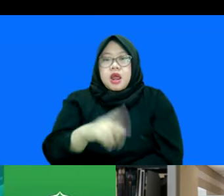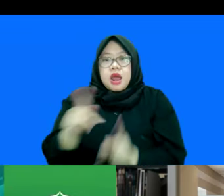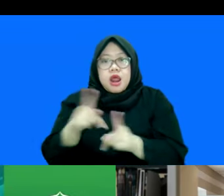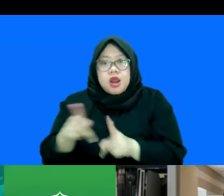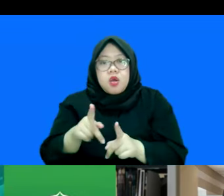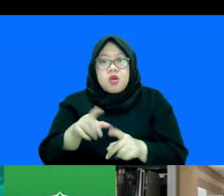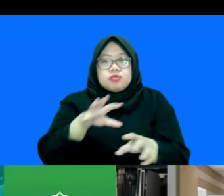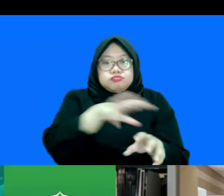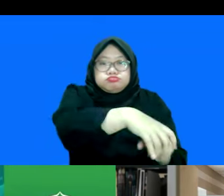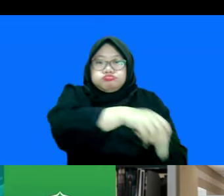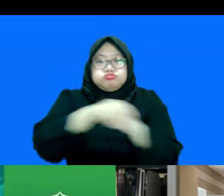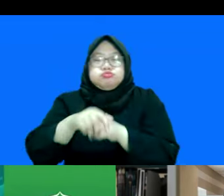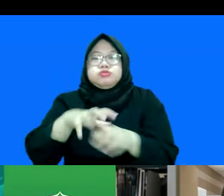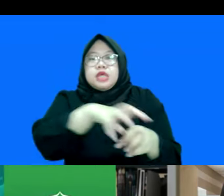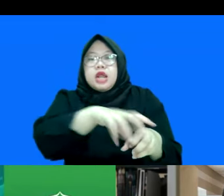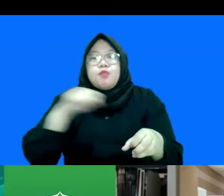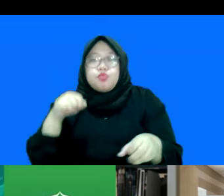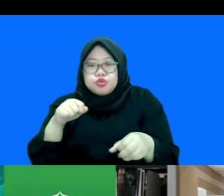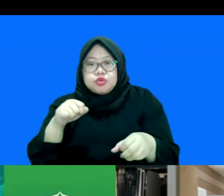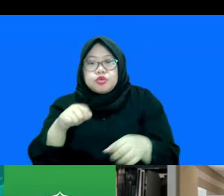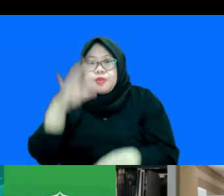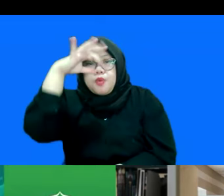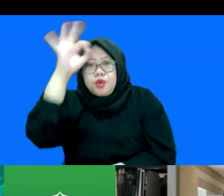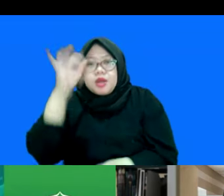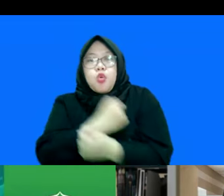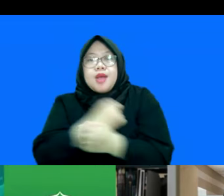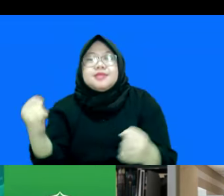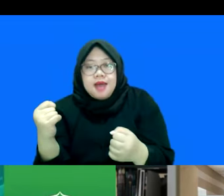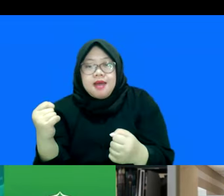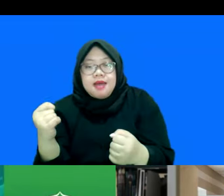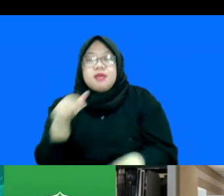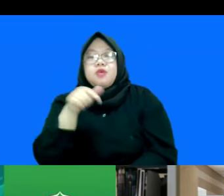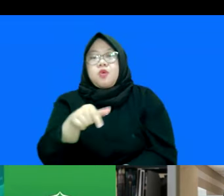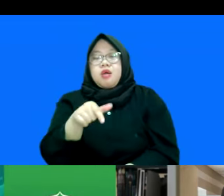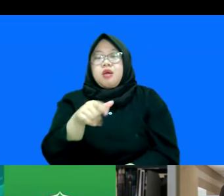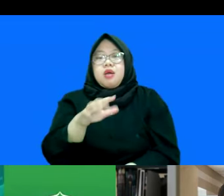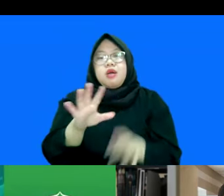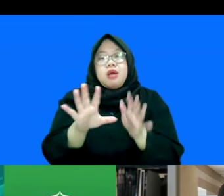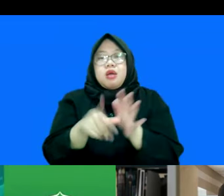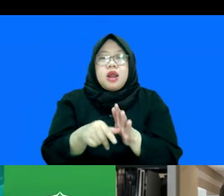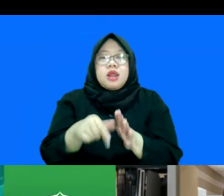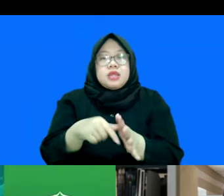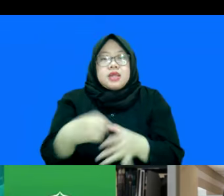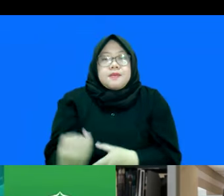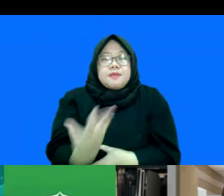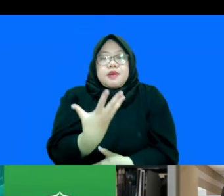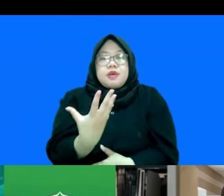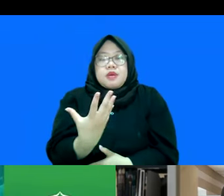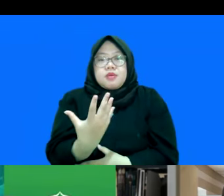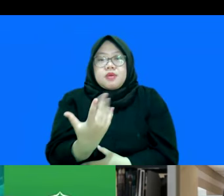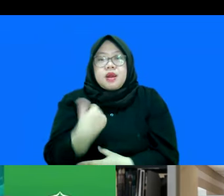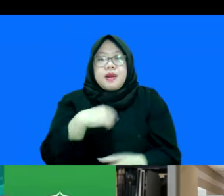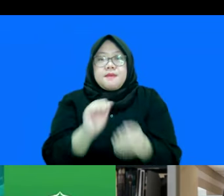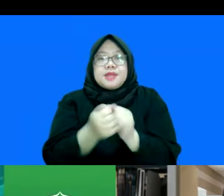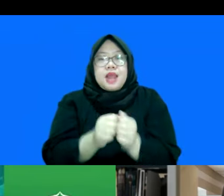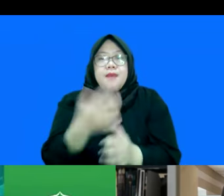dicaplok oleh Polri diambil kewenangannya, ini justru akan menimbulkan persoalan